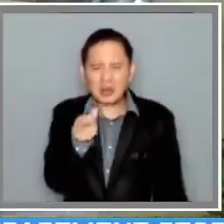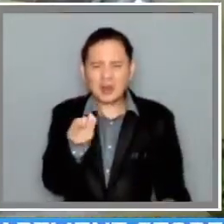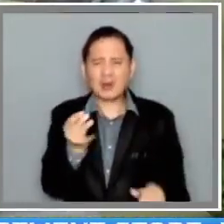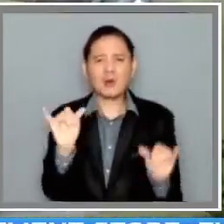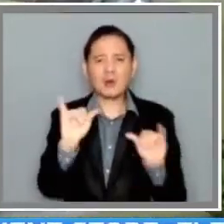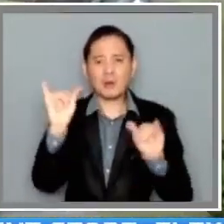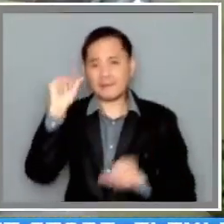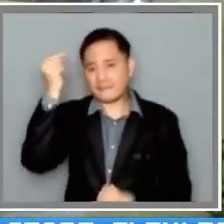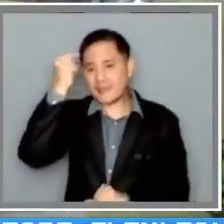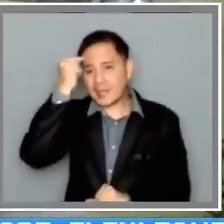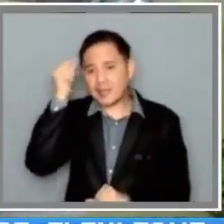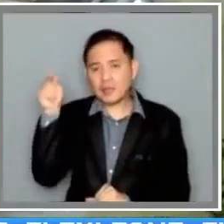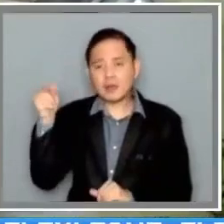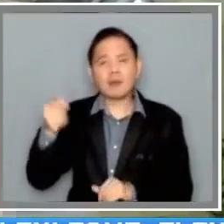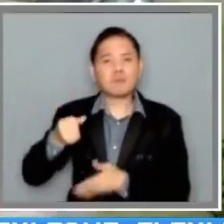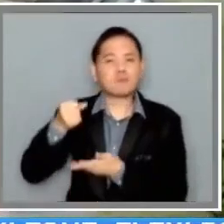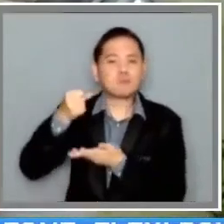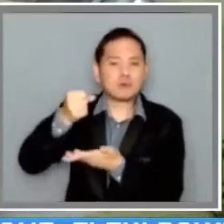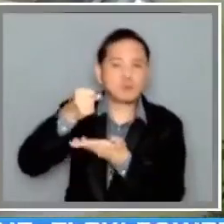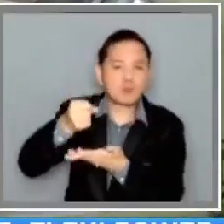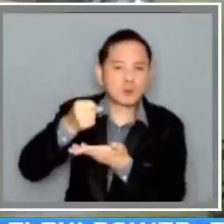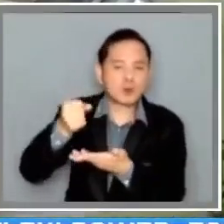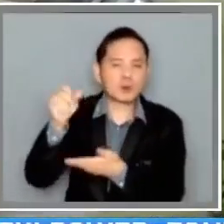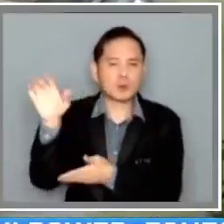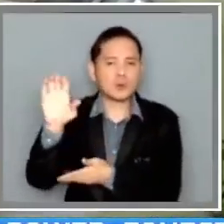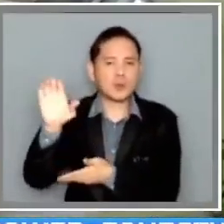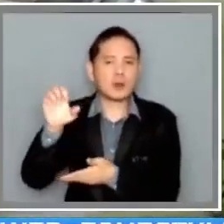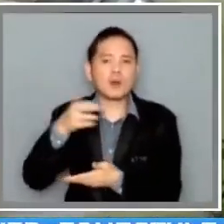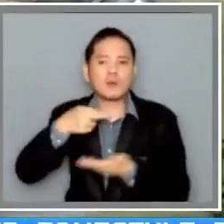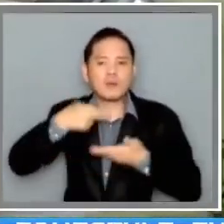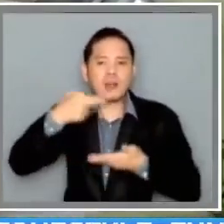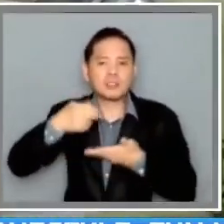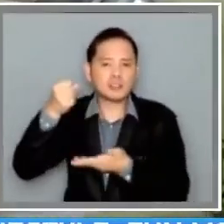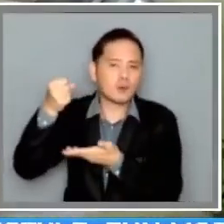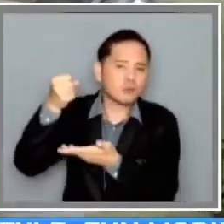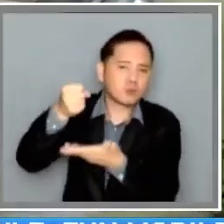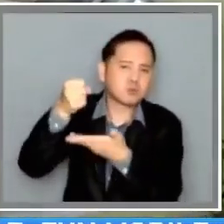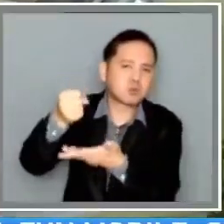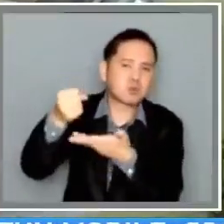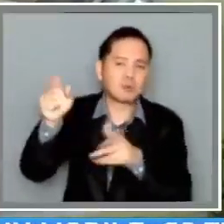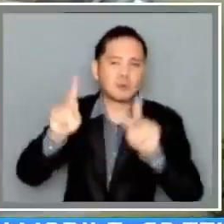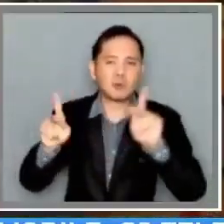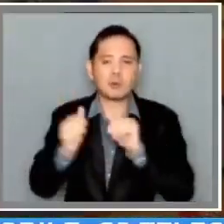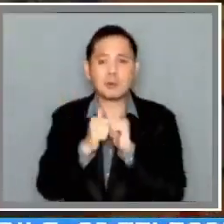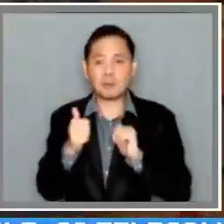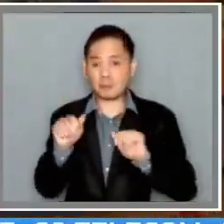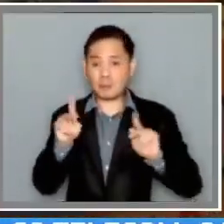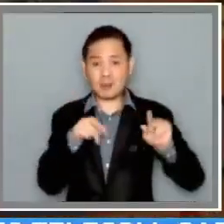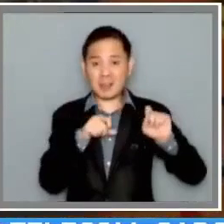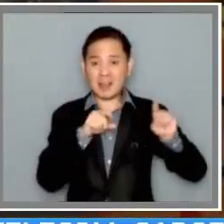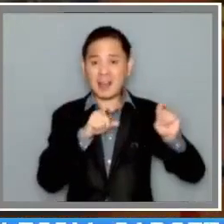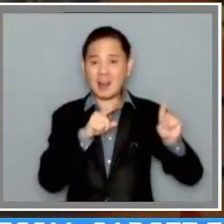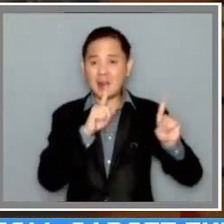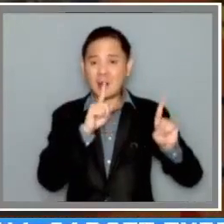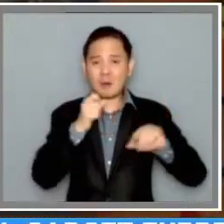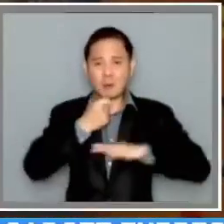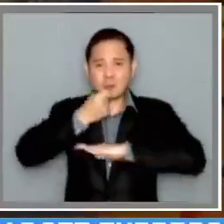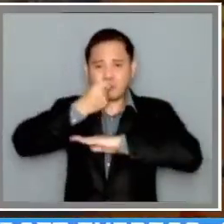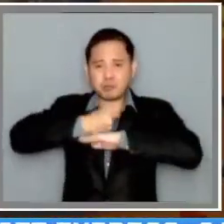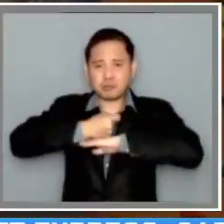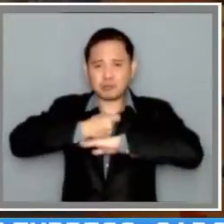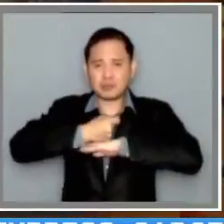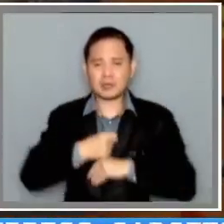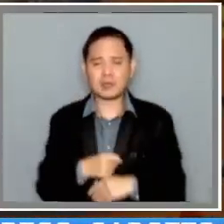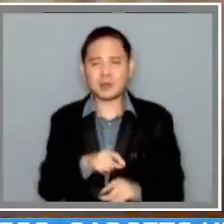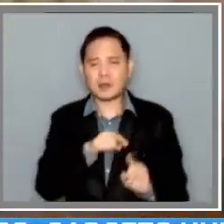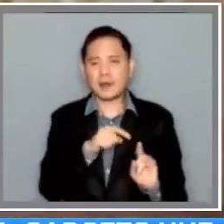ng ayuda. Bigas ang binibigay nila, kaya naapektuhan kaming mga bigasan. May tinda naman daw siyang tig